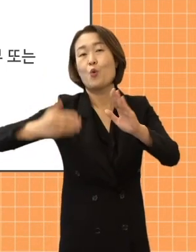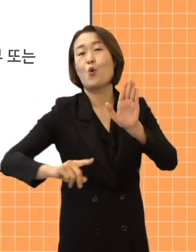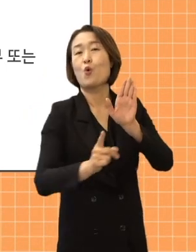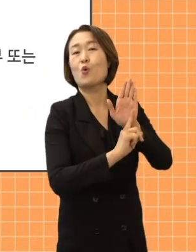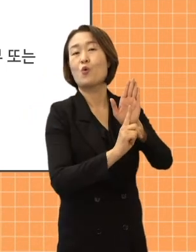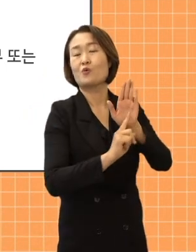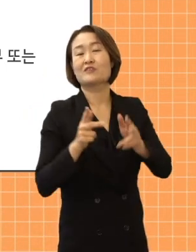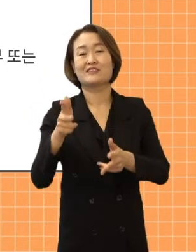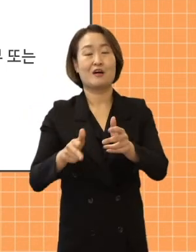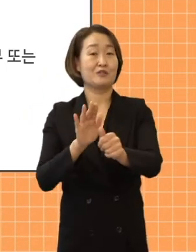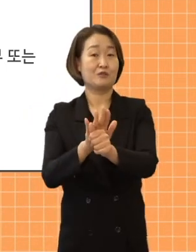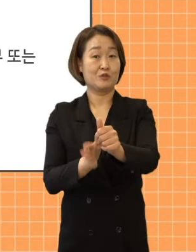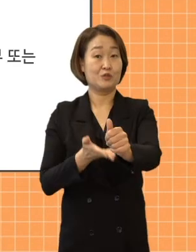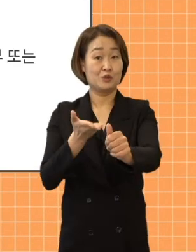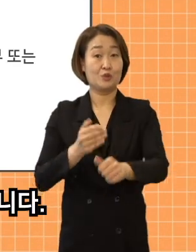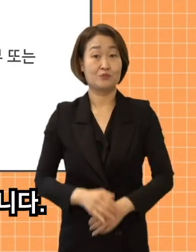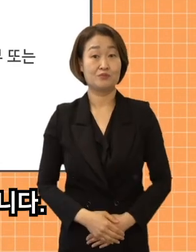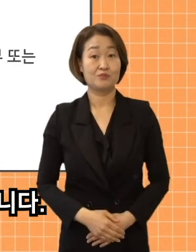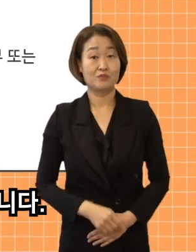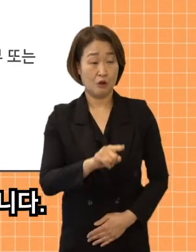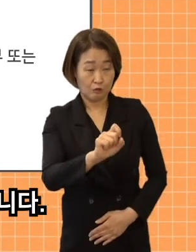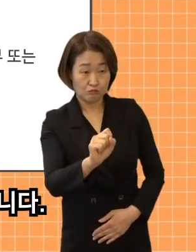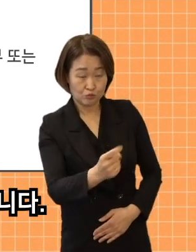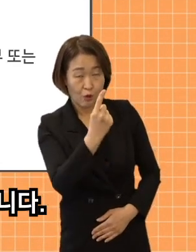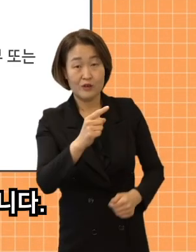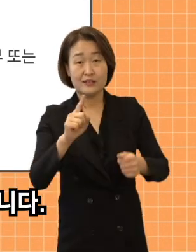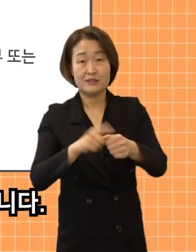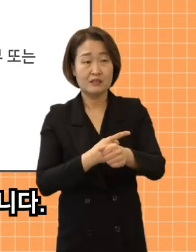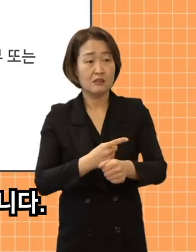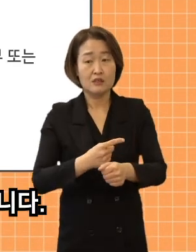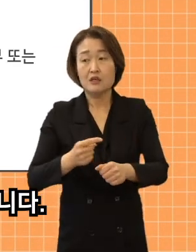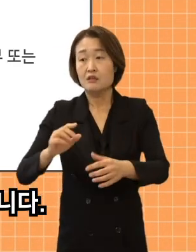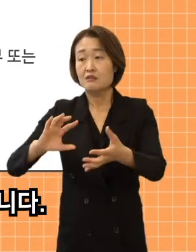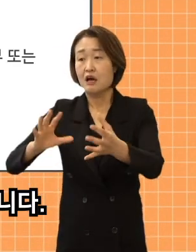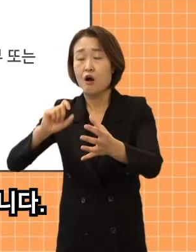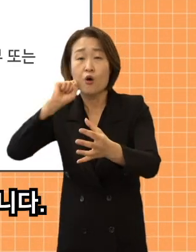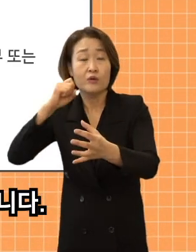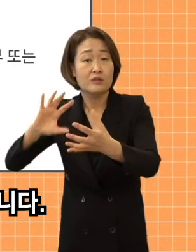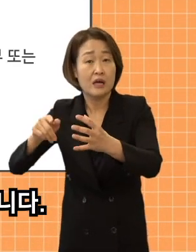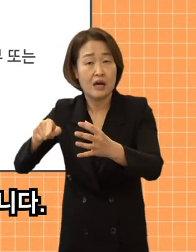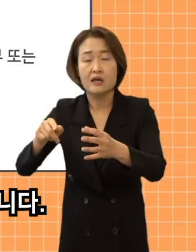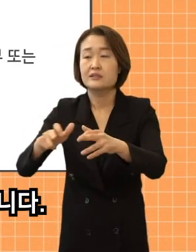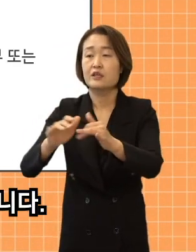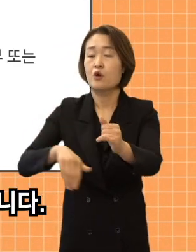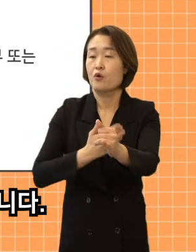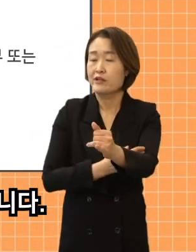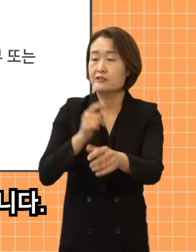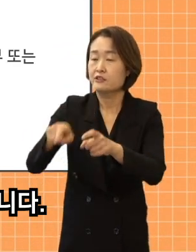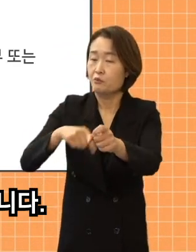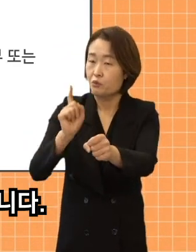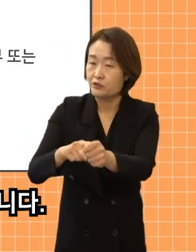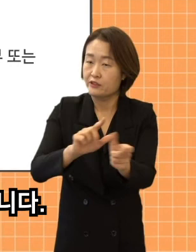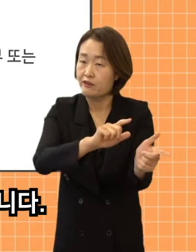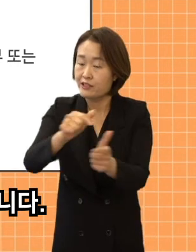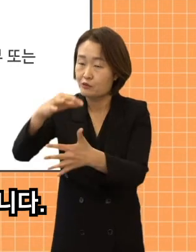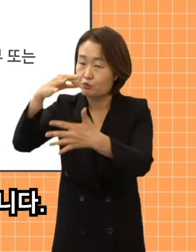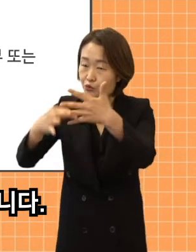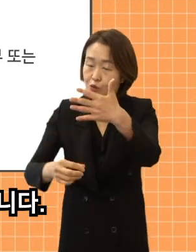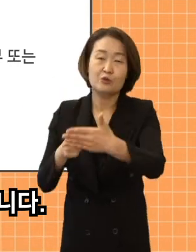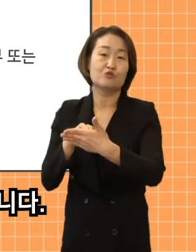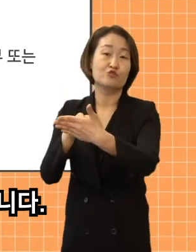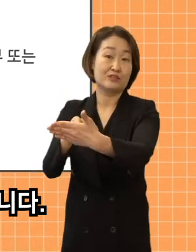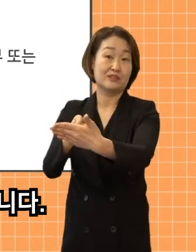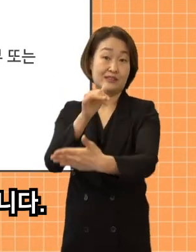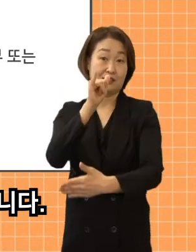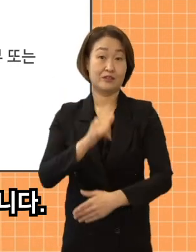국제협력사업 공모를 진행하는 사업입니다. 이를 통해 국내 및 개발도상국 현지에서 장애인 권리 실천을